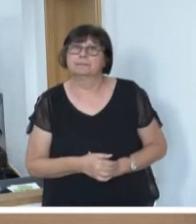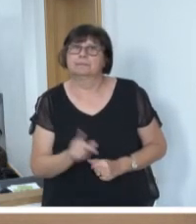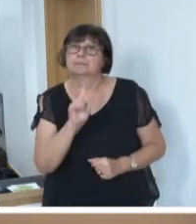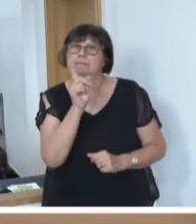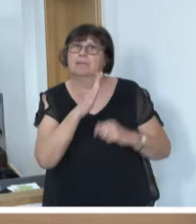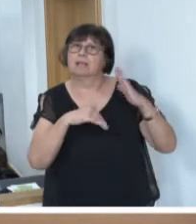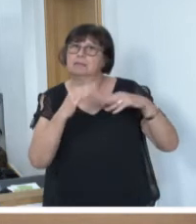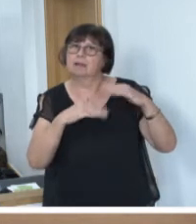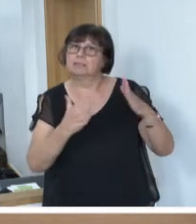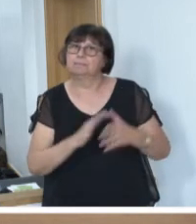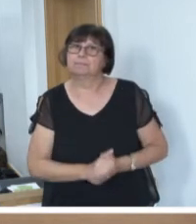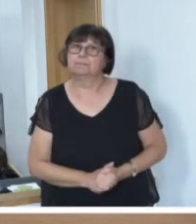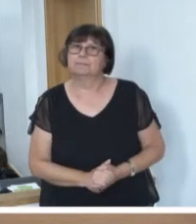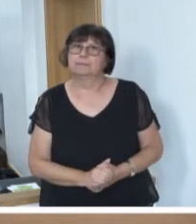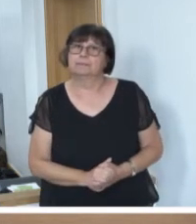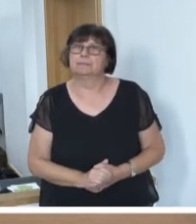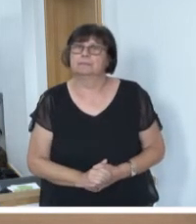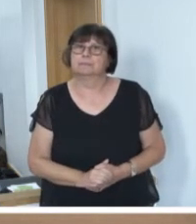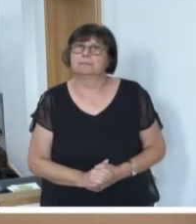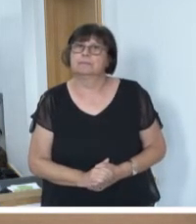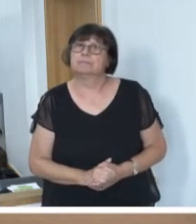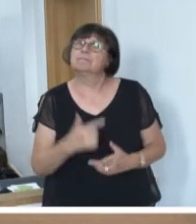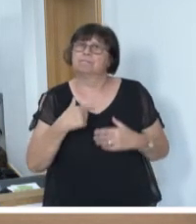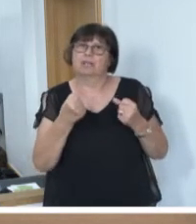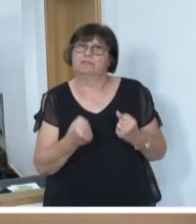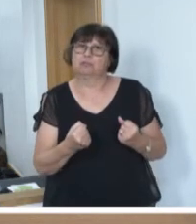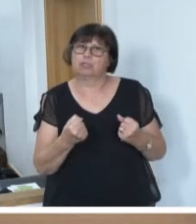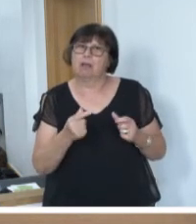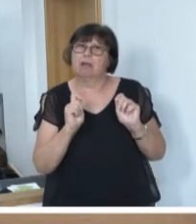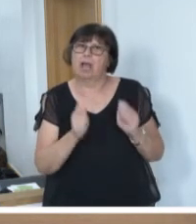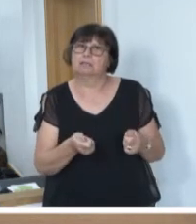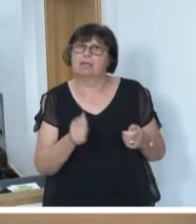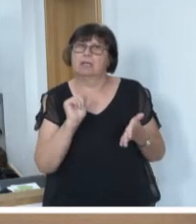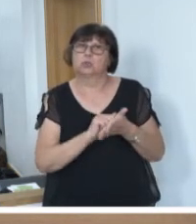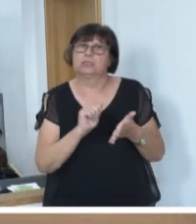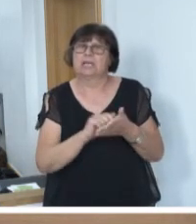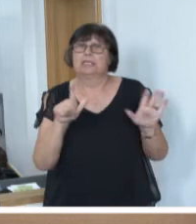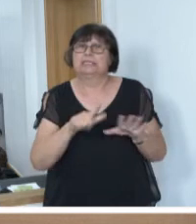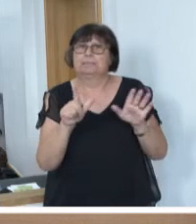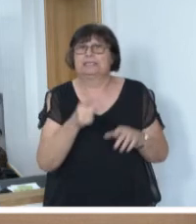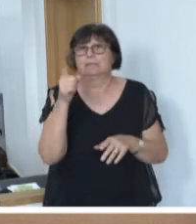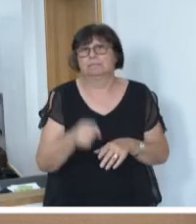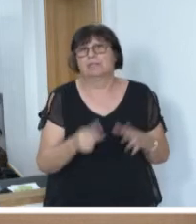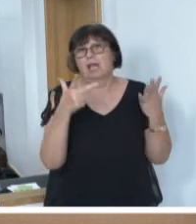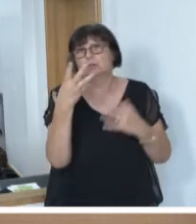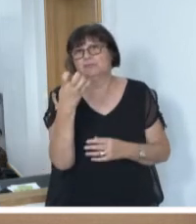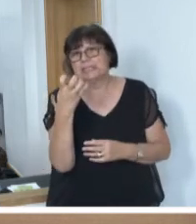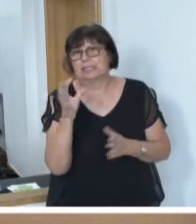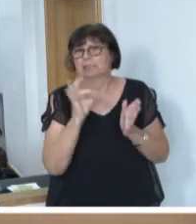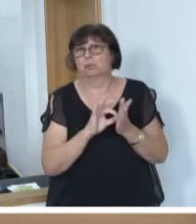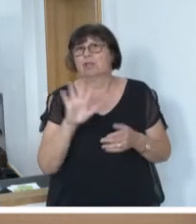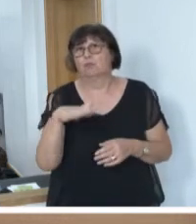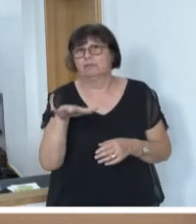Wer enthält sich der Stimme? Dann stelle ich fest, dass der Antrag Drucksache 17/48 als